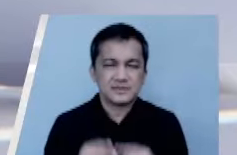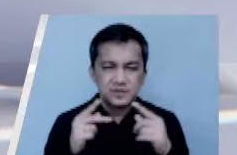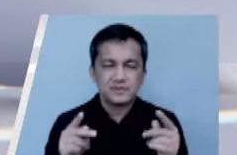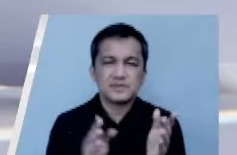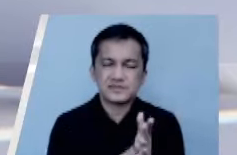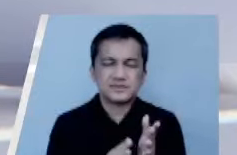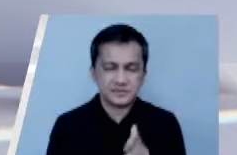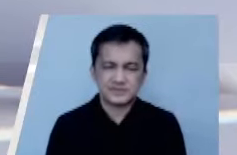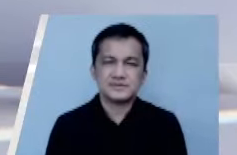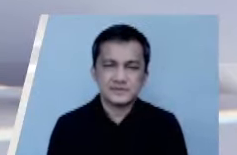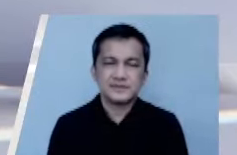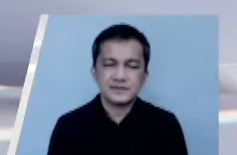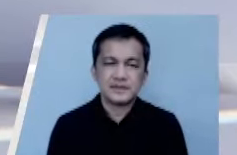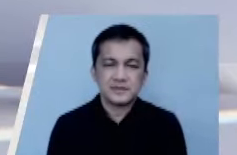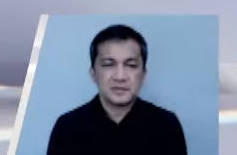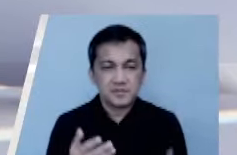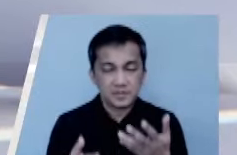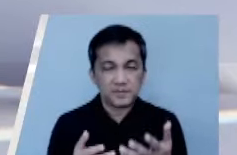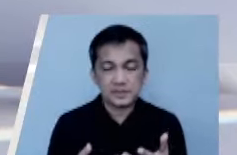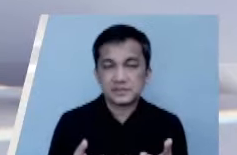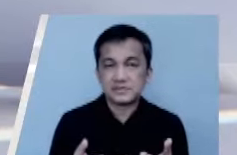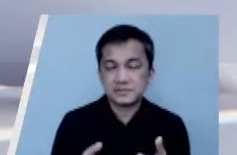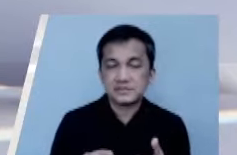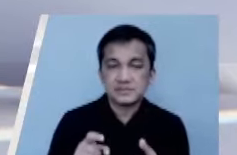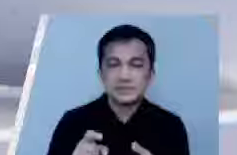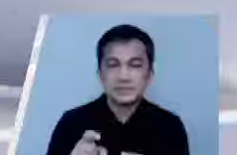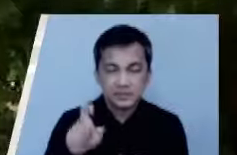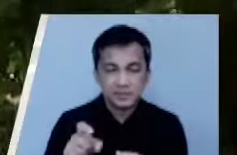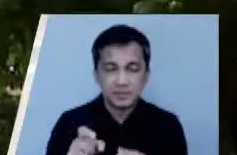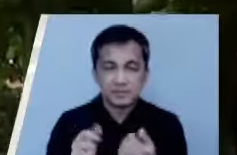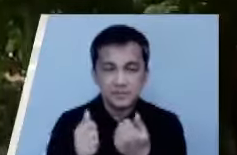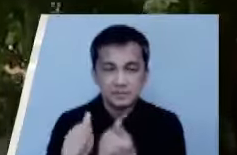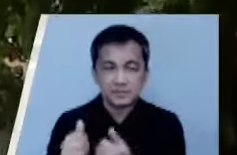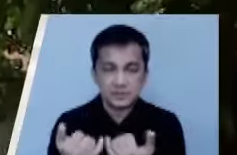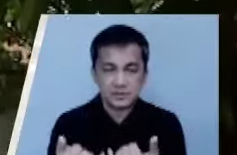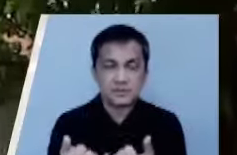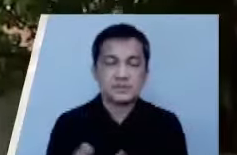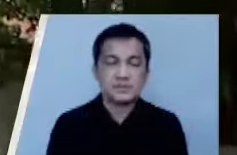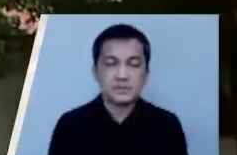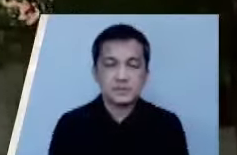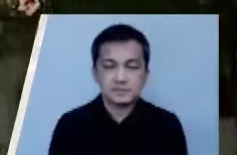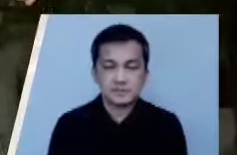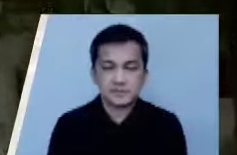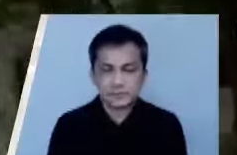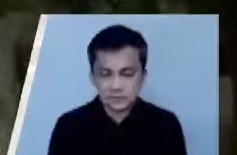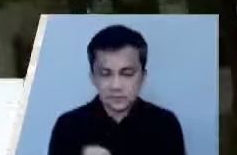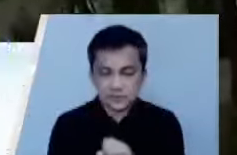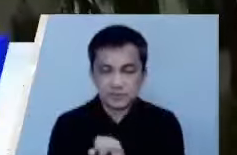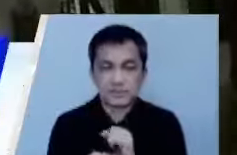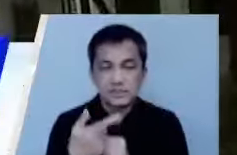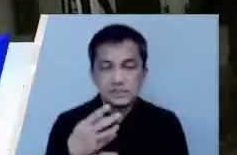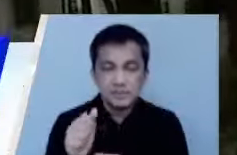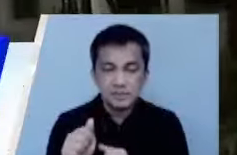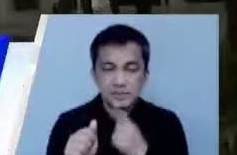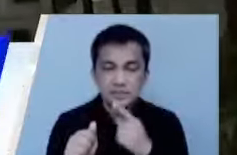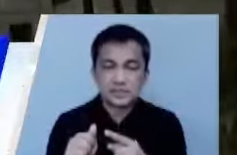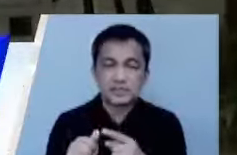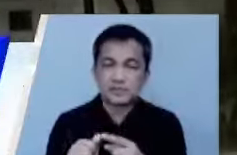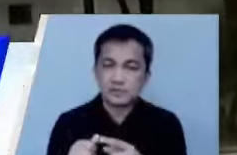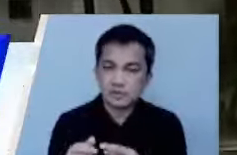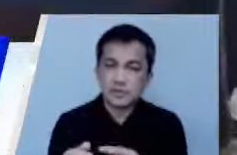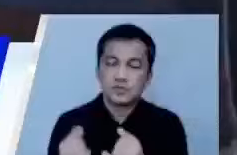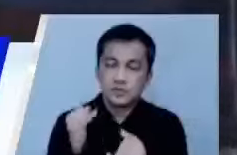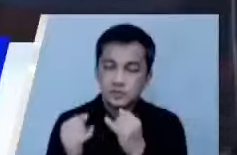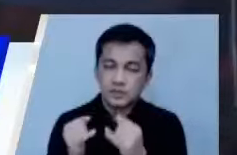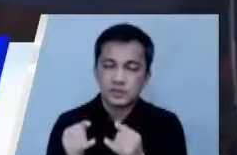So siguro dapat ito'y ah matupad na no sa pagkakataong ito sinisikap pa ng GMA integrated news sa makuhang panig ng palasyo ukol